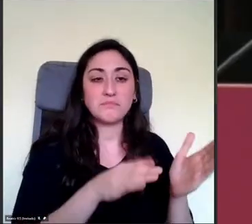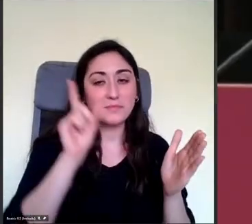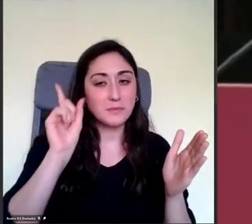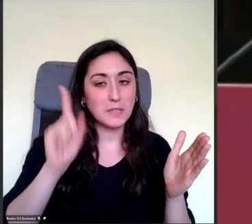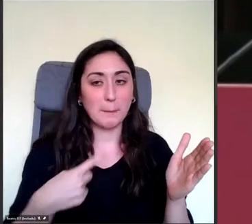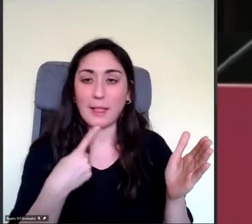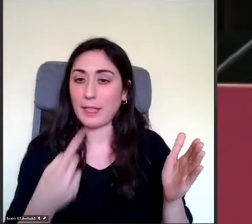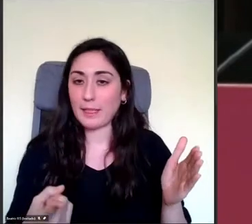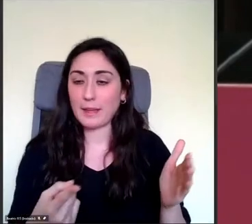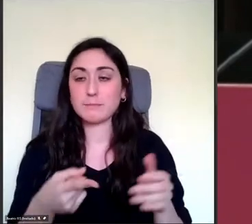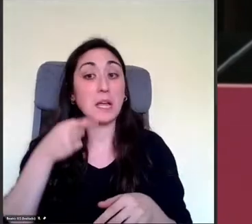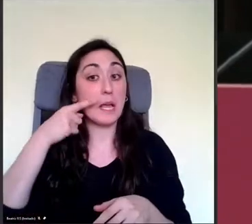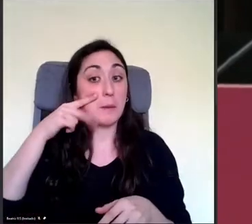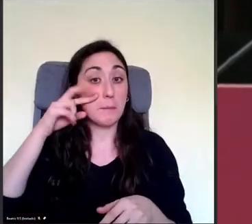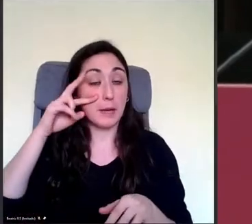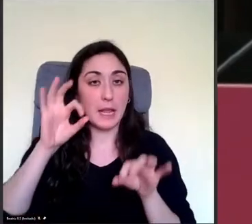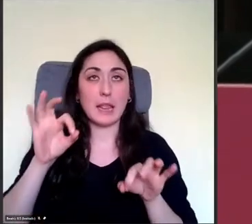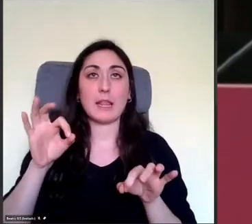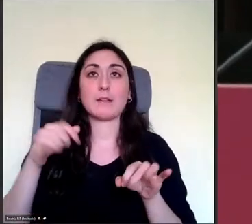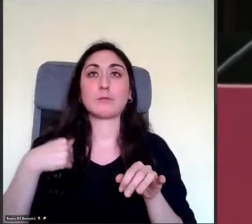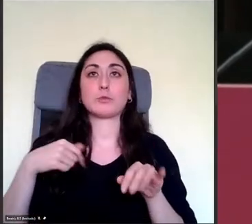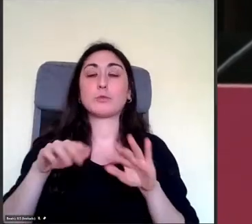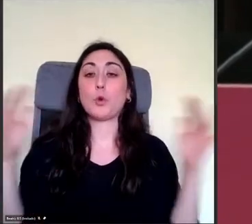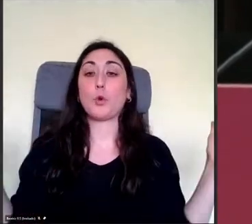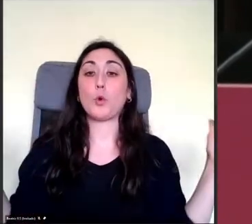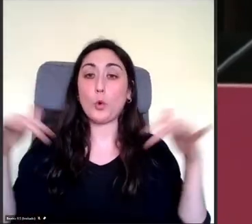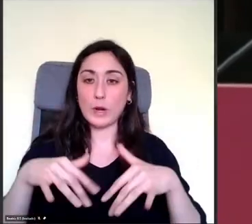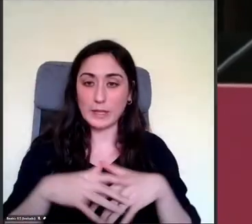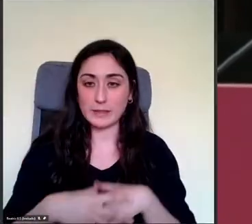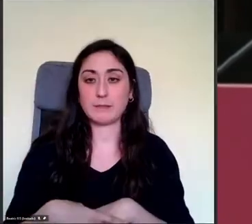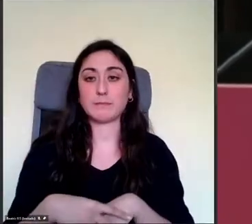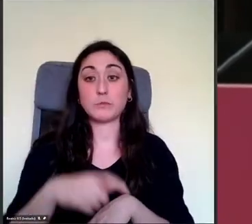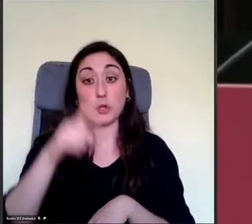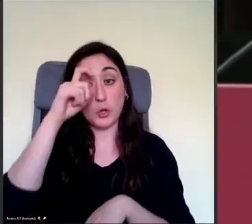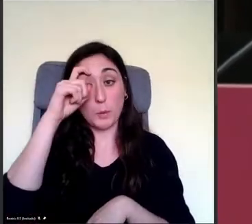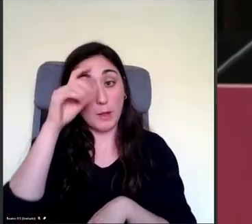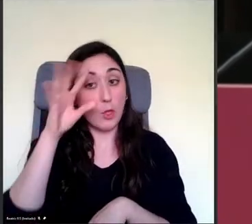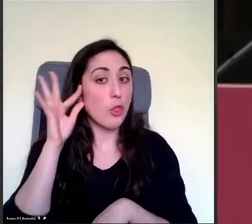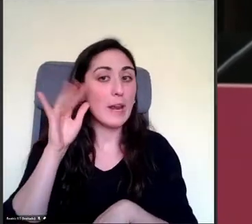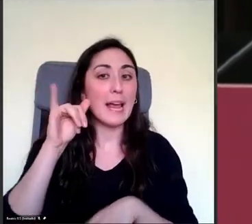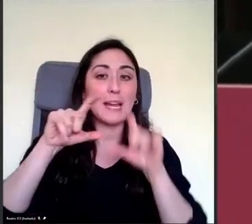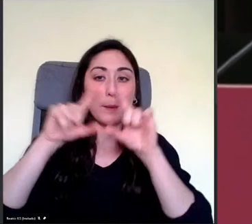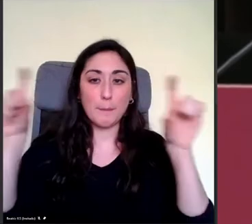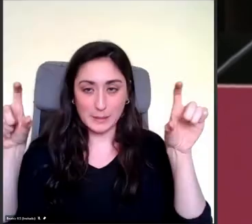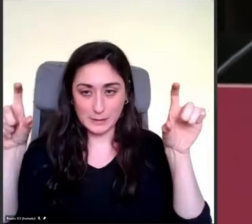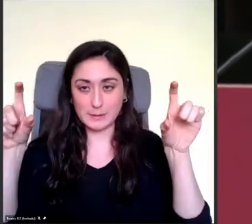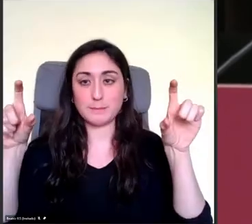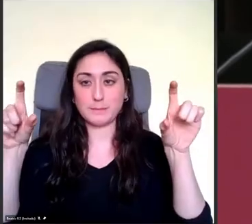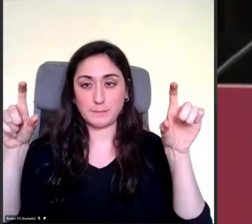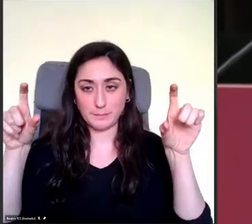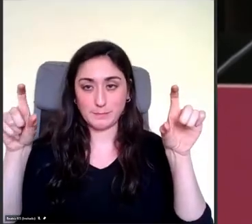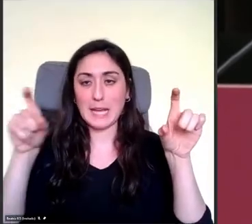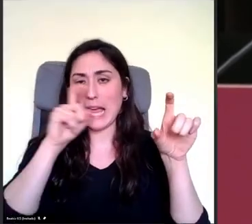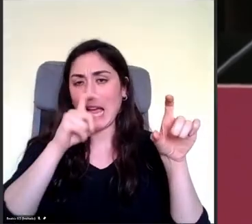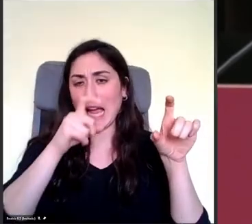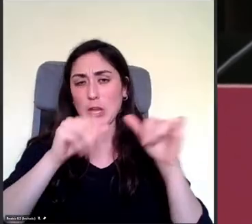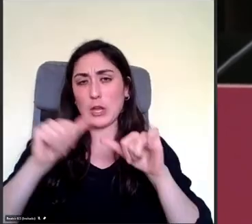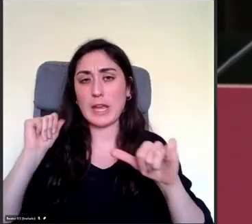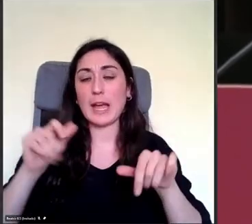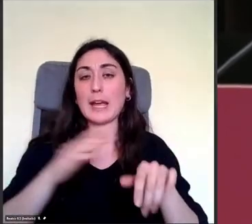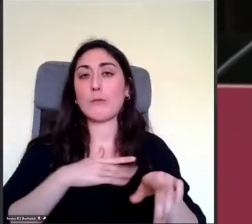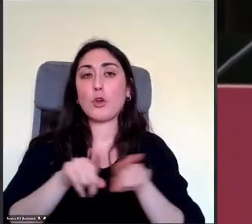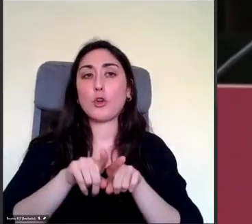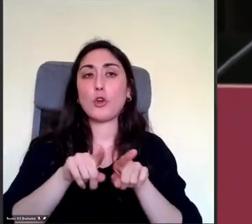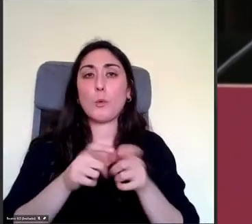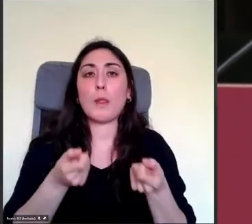d'un congrés que es diu Dona i Empresa, que porten 7 anys on volen donar valor, no, a